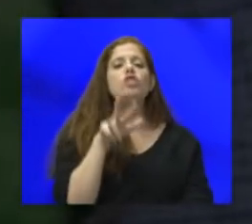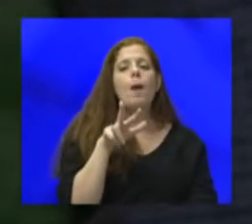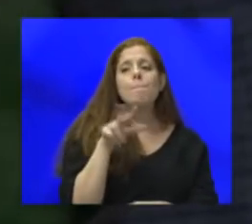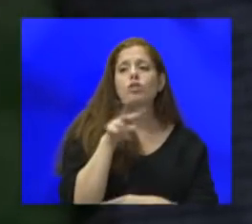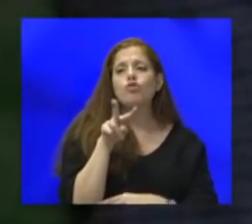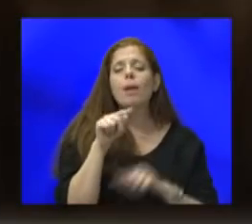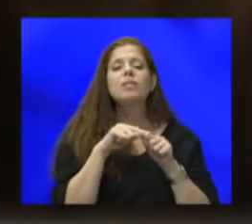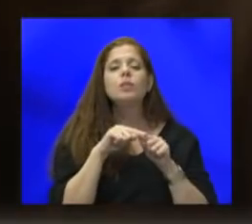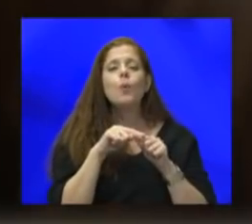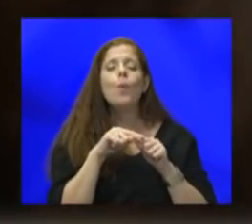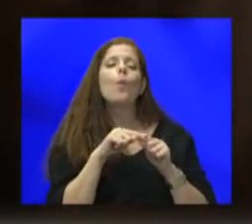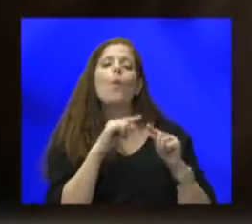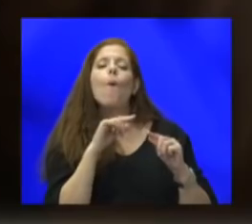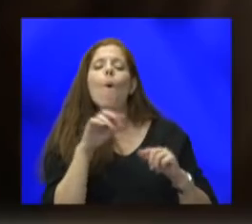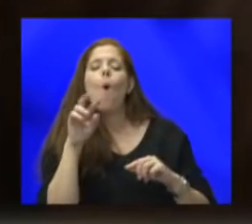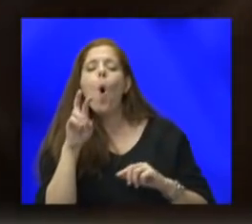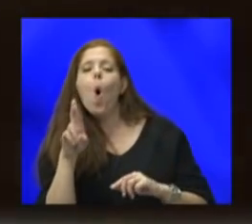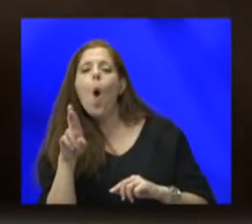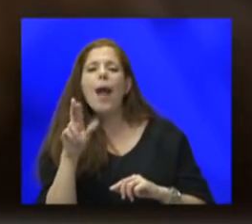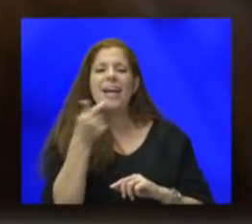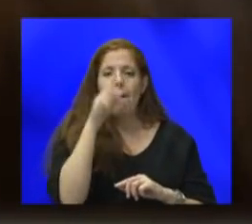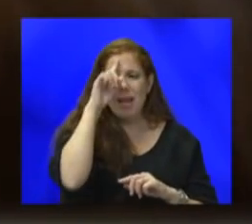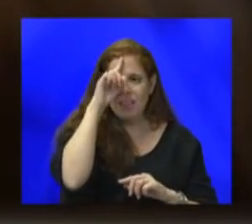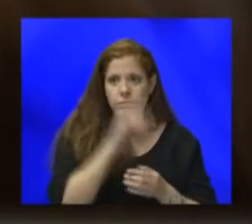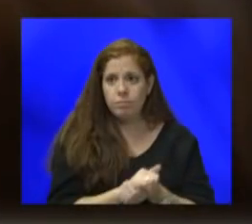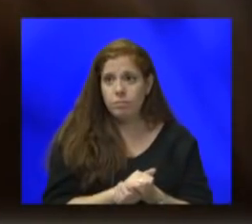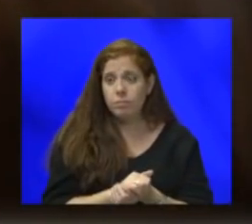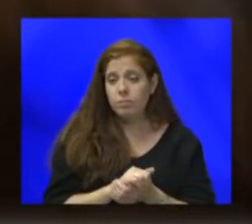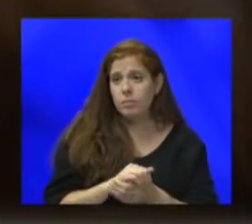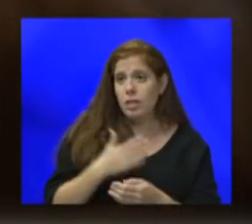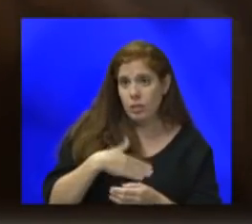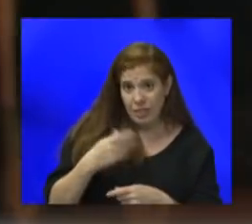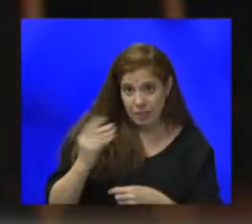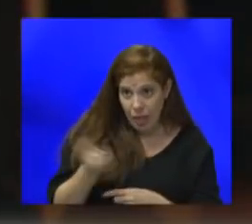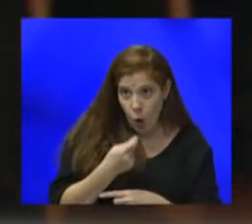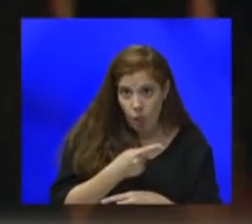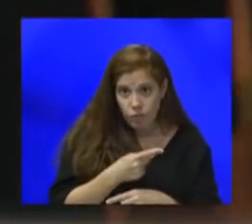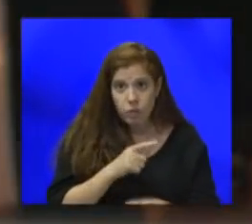רועה גרמני. He's a talker. Watch this. Hey, champ, you want to play golf?